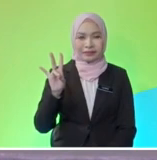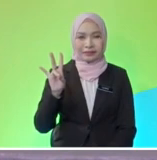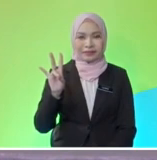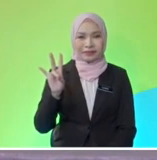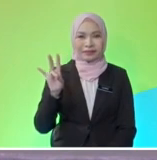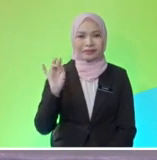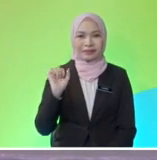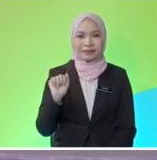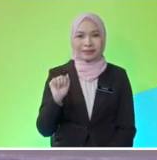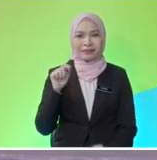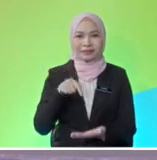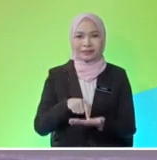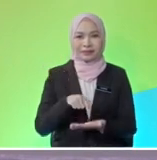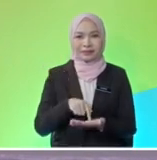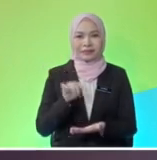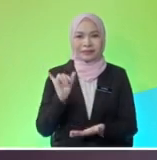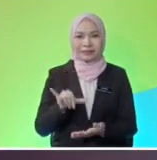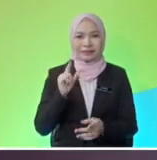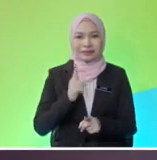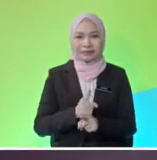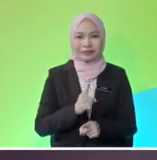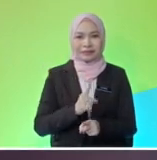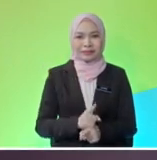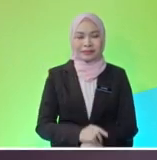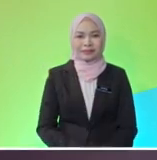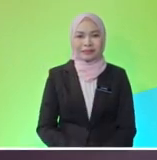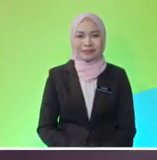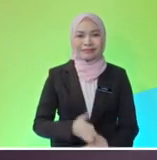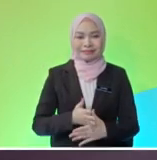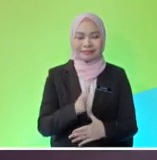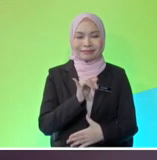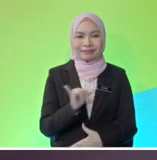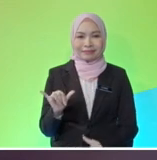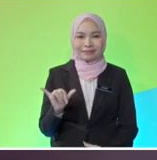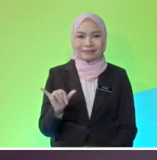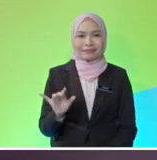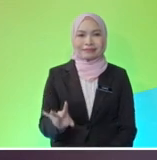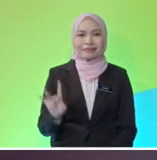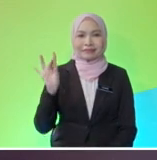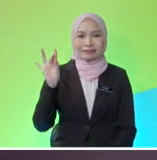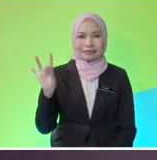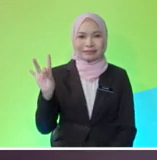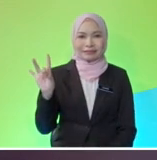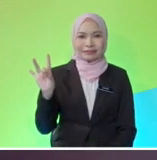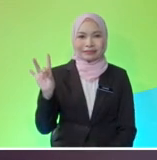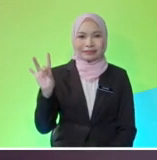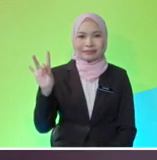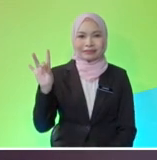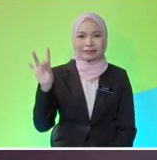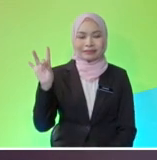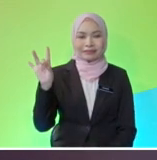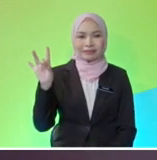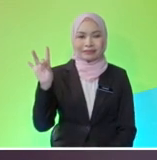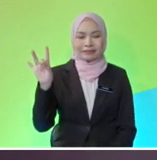dia kan? Itulah dia, tujuh. Baik. Dan seterusnya, ialah 8. 8. Baik, cikgu. Saya lekatkan di